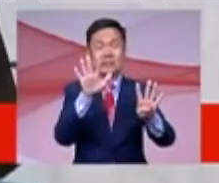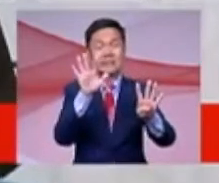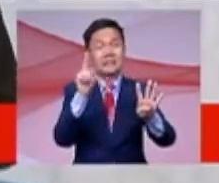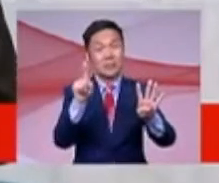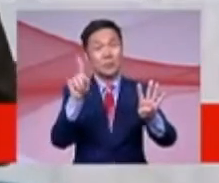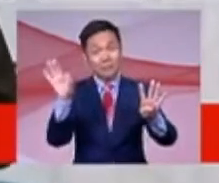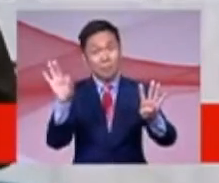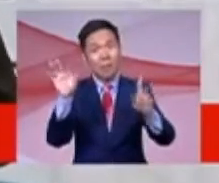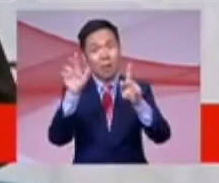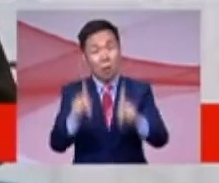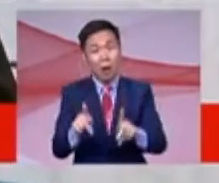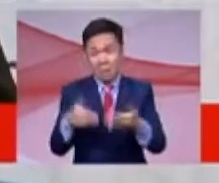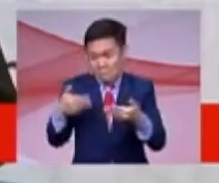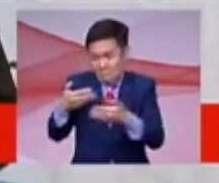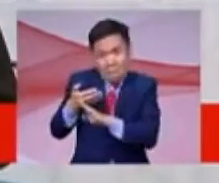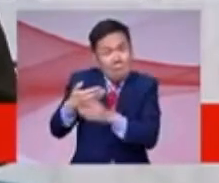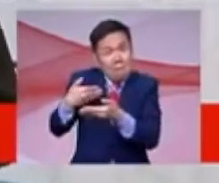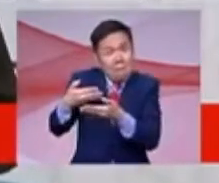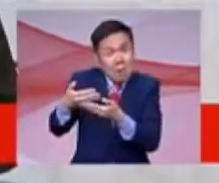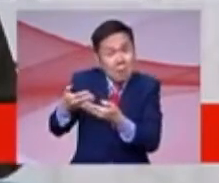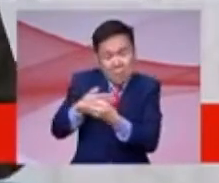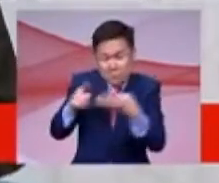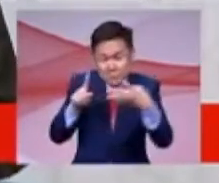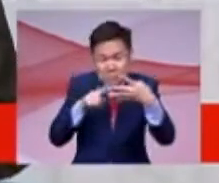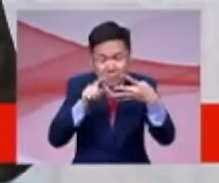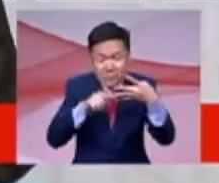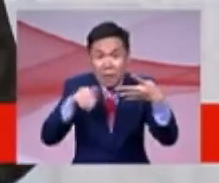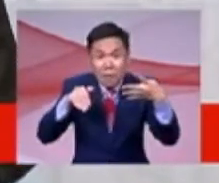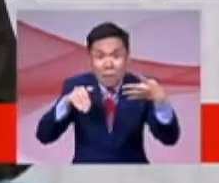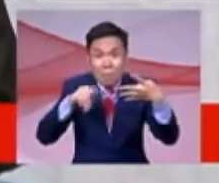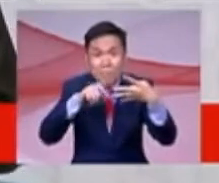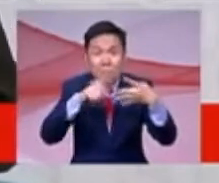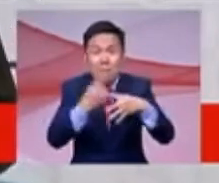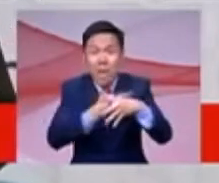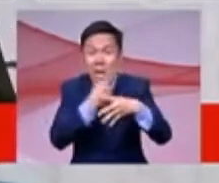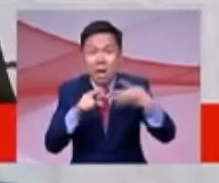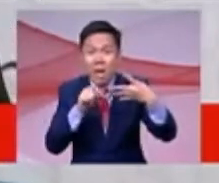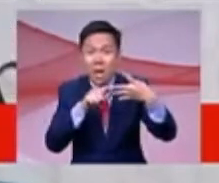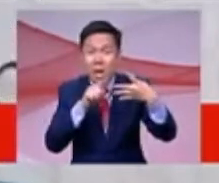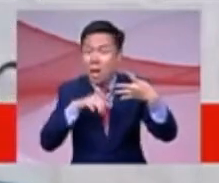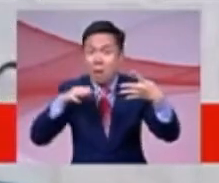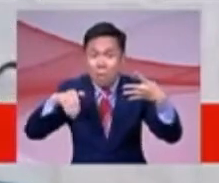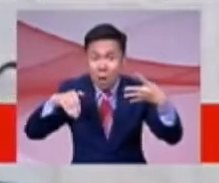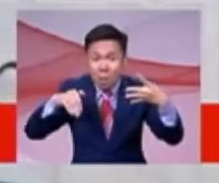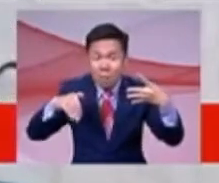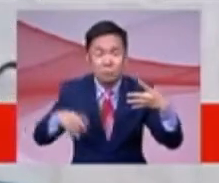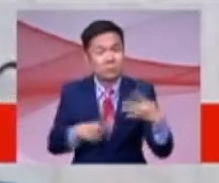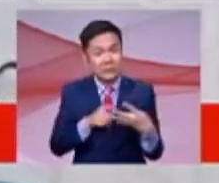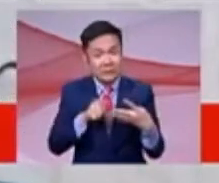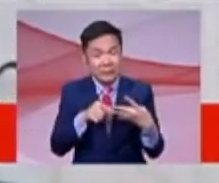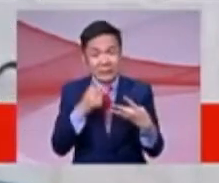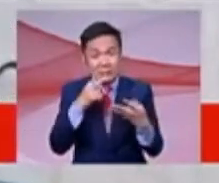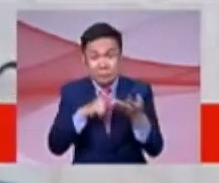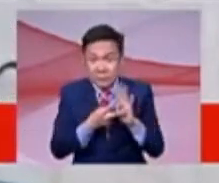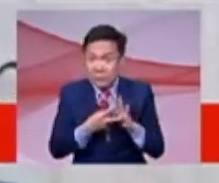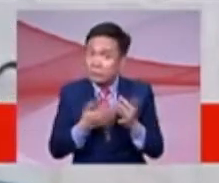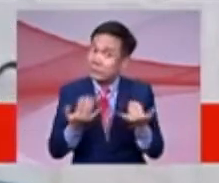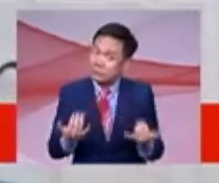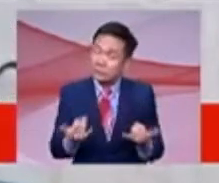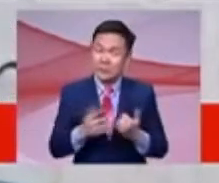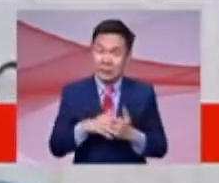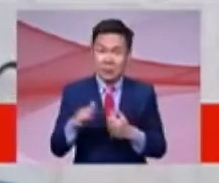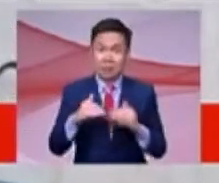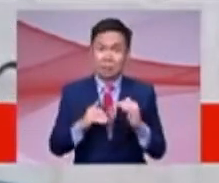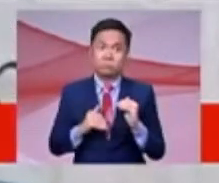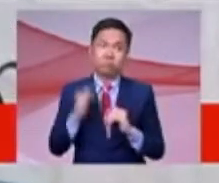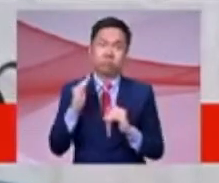4,519 kes. Belum lagi kita sampai pertengahan bulan Mei, berarti kita jangkakan akan dapat